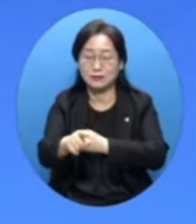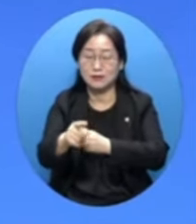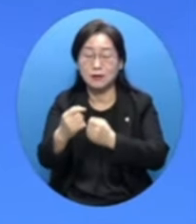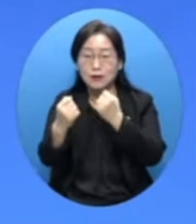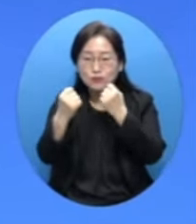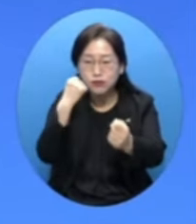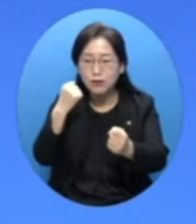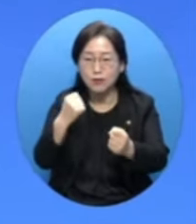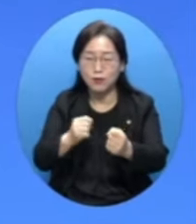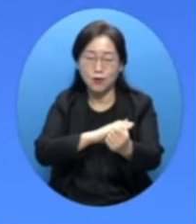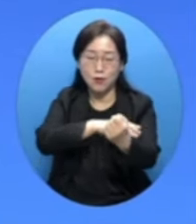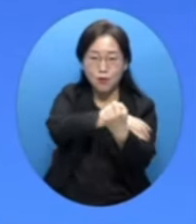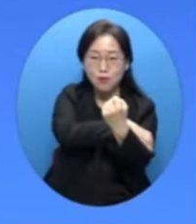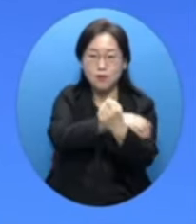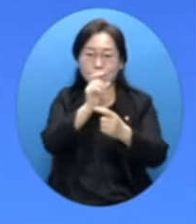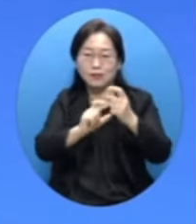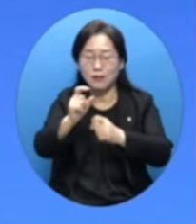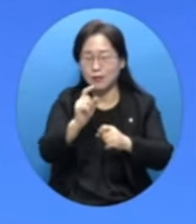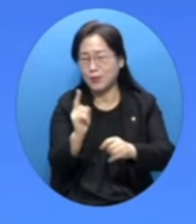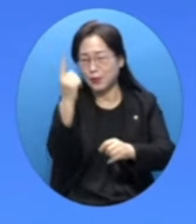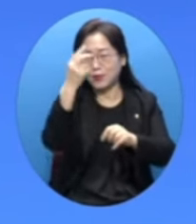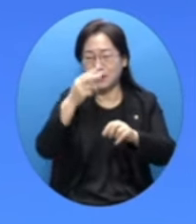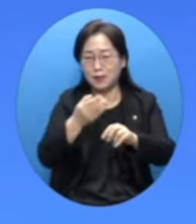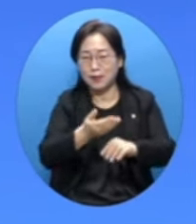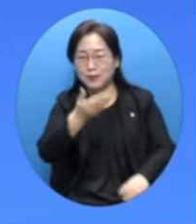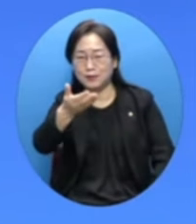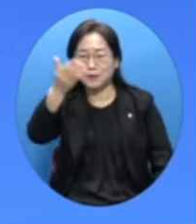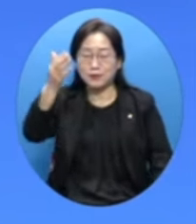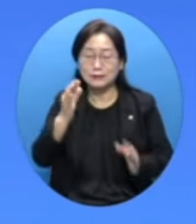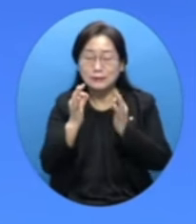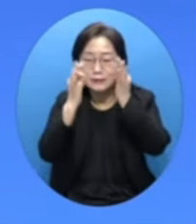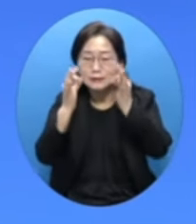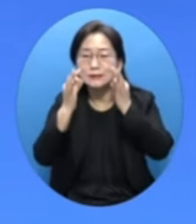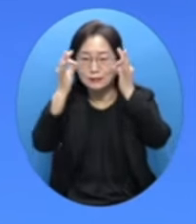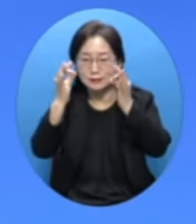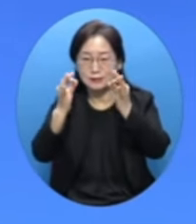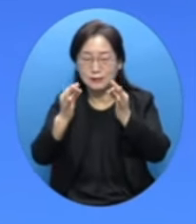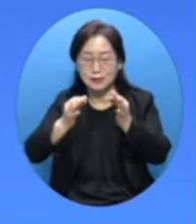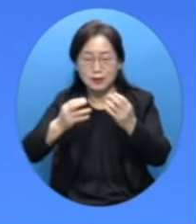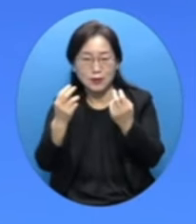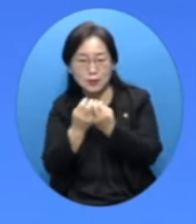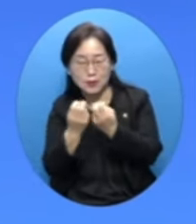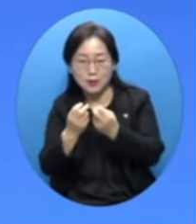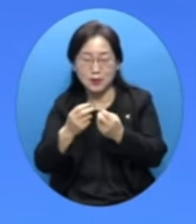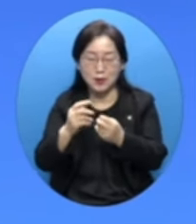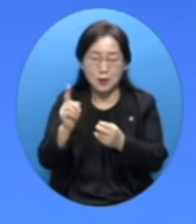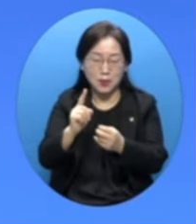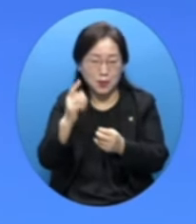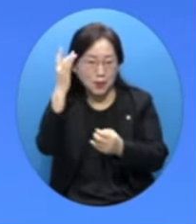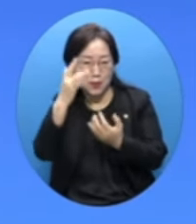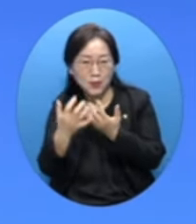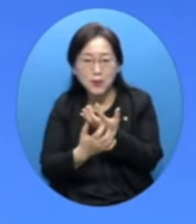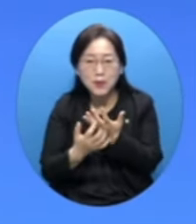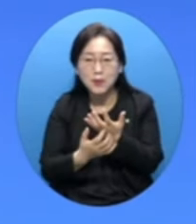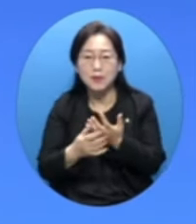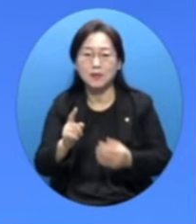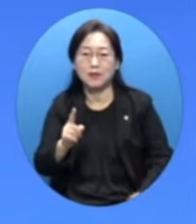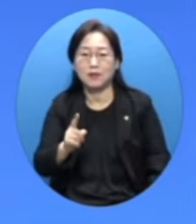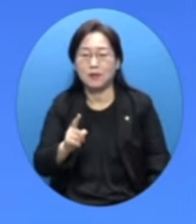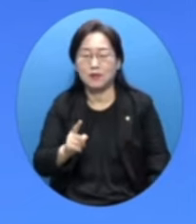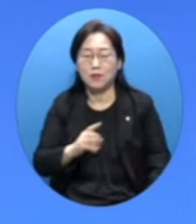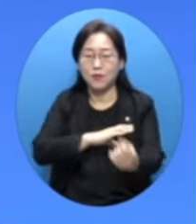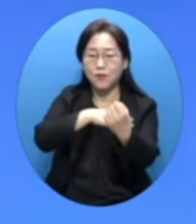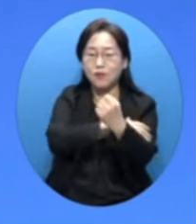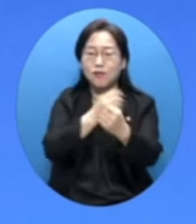그저 권력을 가진 자리에 올려 가려고 안간힘을 씁니다 수단과 방법을 가리지 않고 본래 계절에